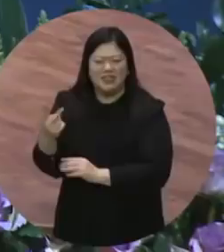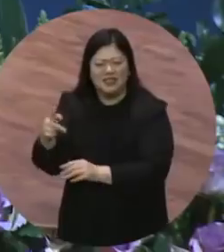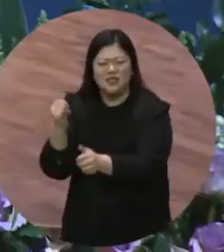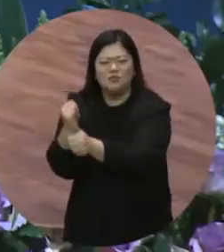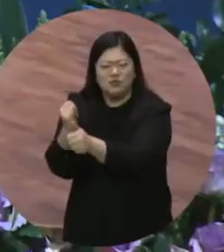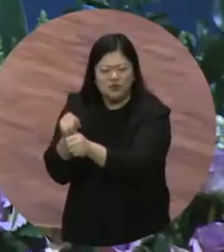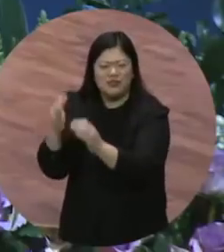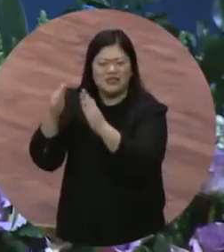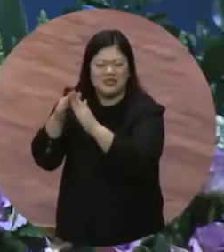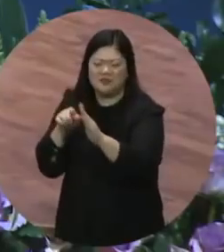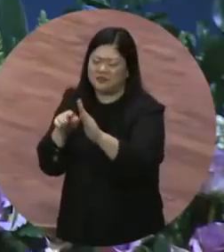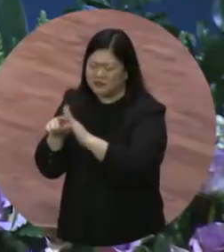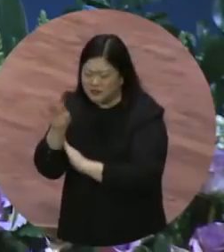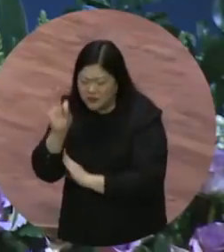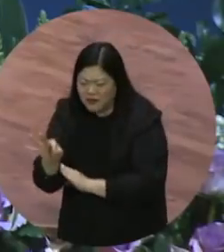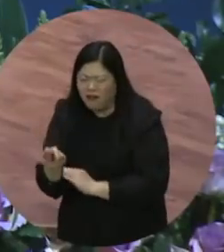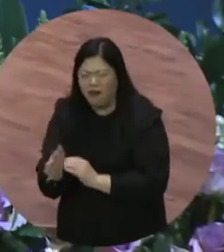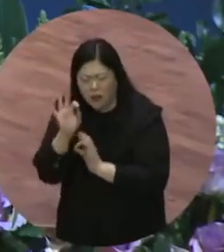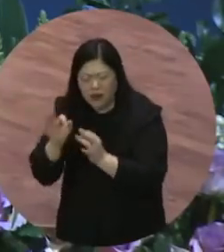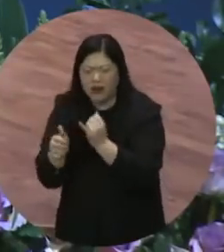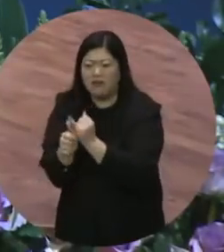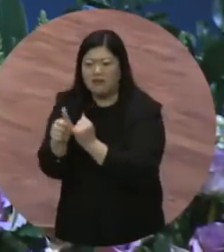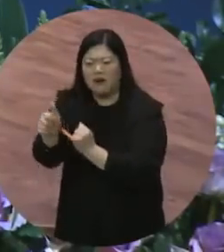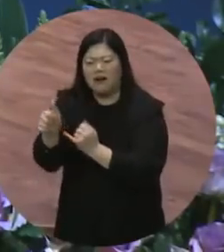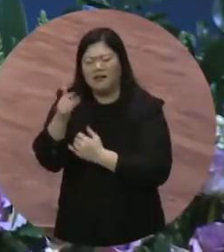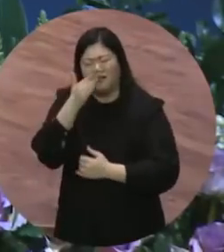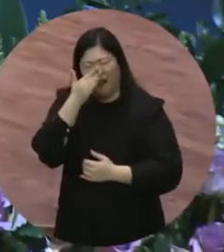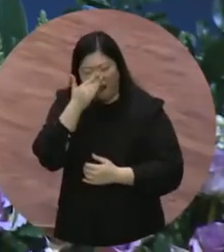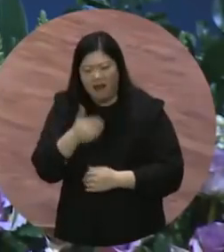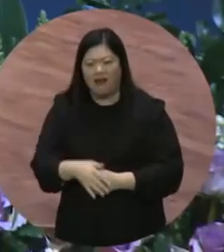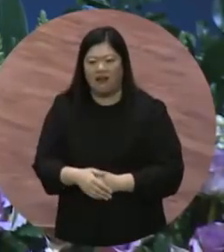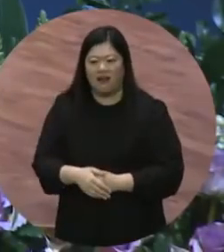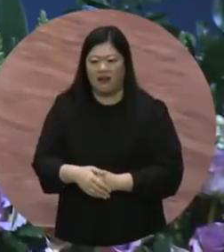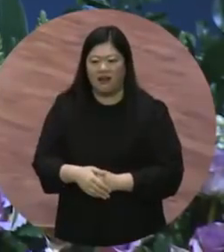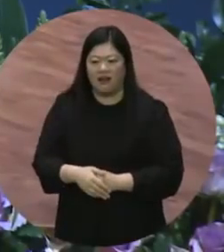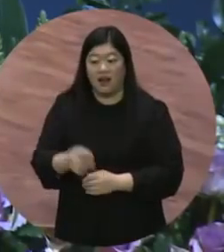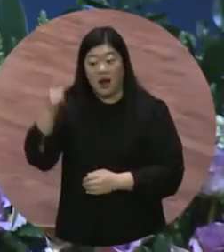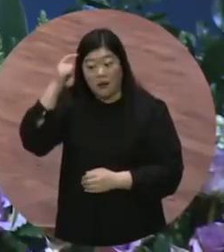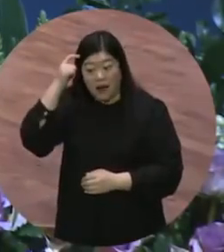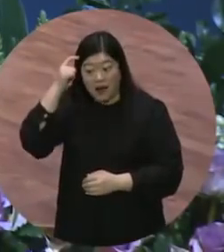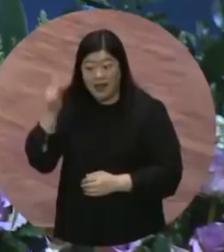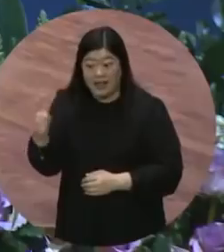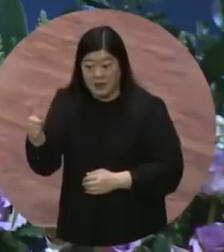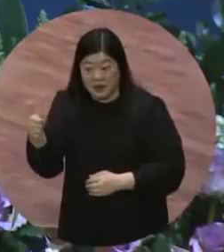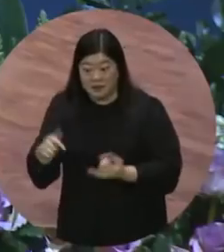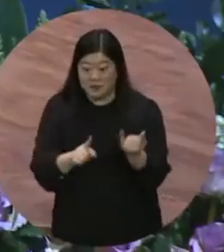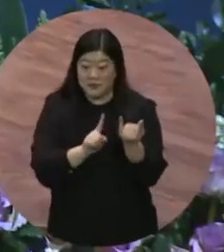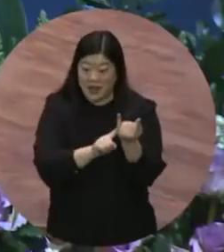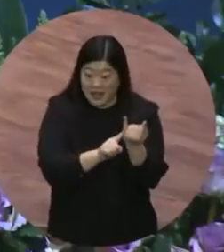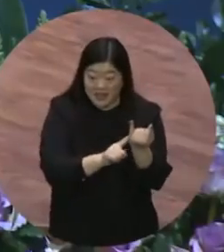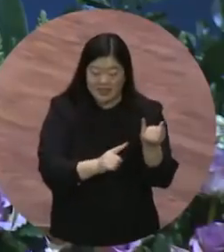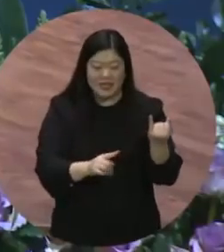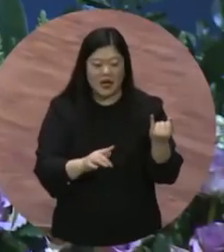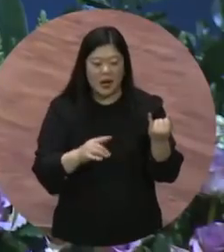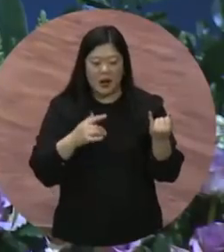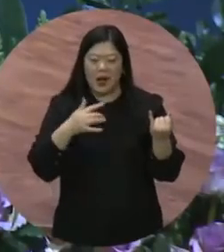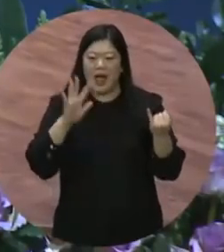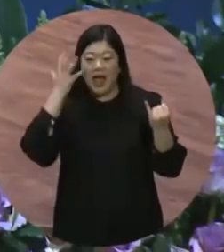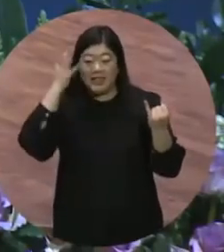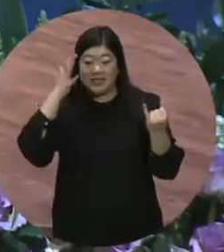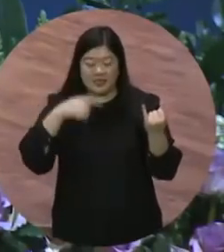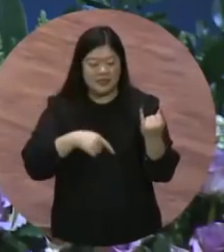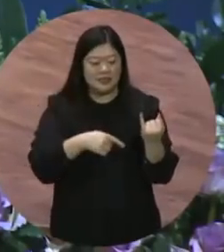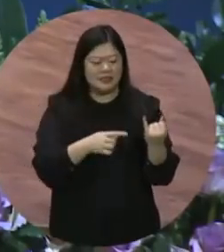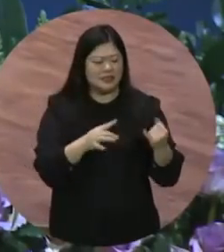정말 착한 남자들이 많아요. 아내, 아이들을 교회에 실어주고 이 근방에 서성어린